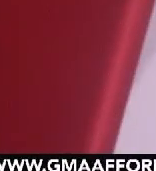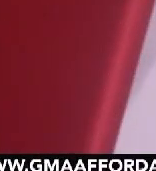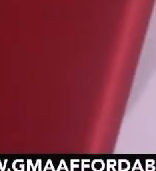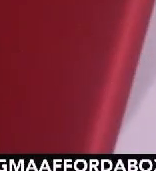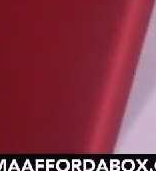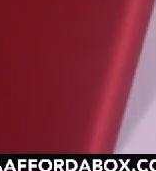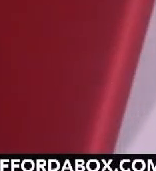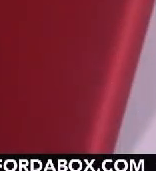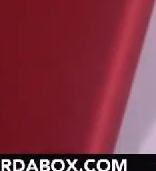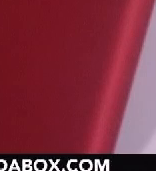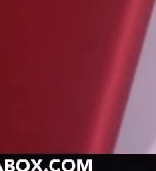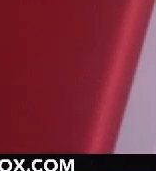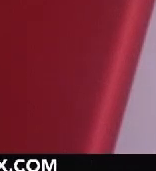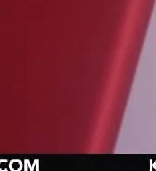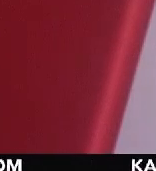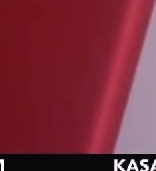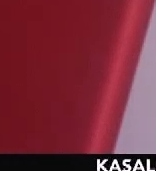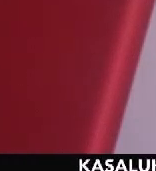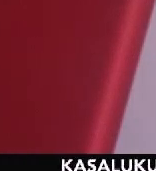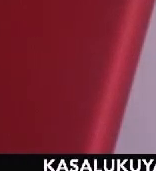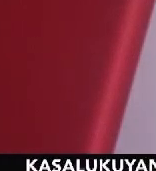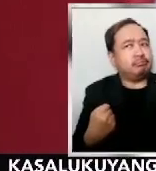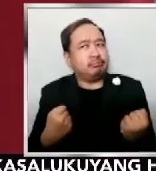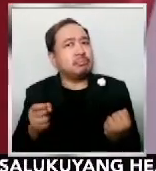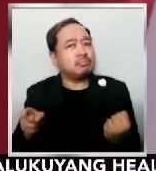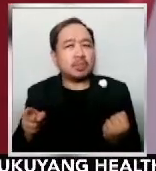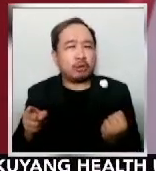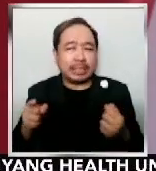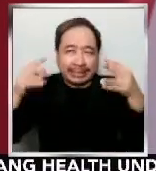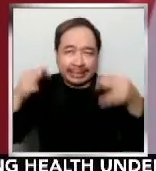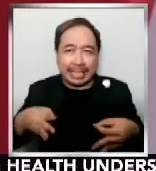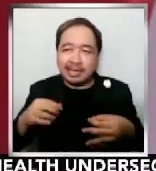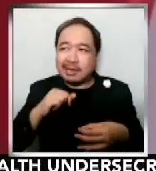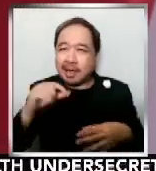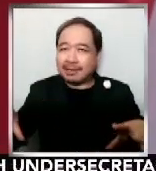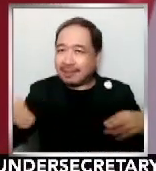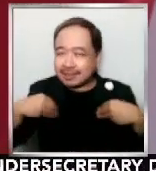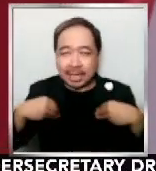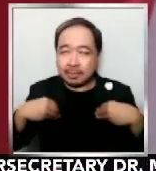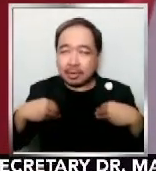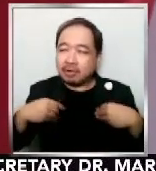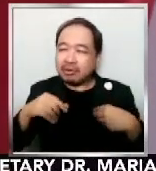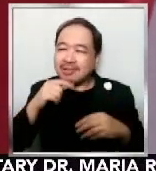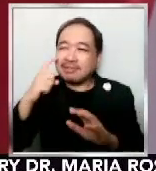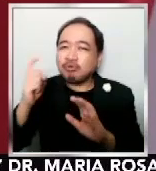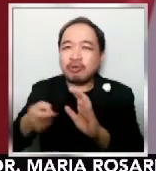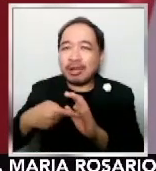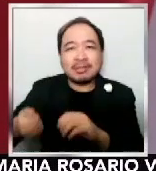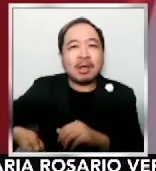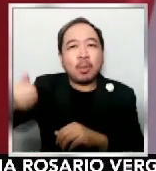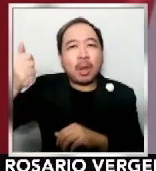Nanindigan ang China na hindi nito tinatanggap at kinikilala ang arbitral award na napanalunan ng Pilipinas noong